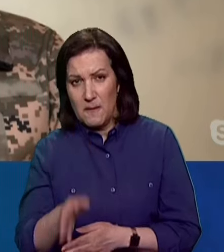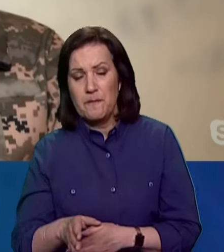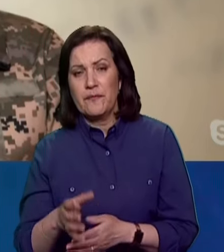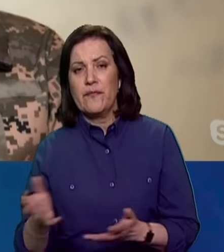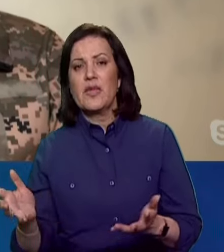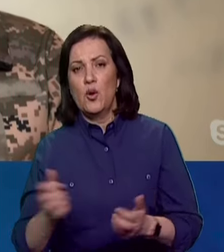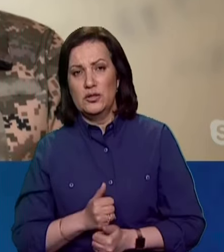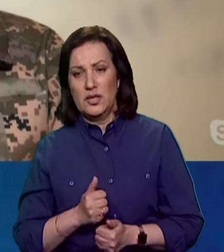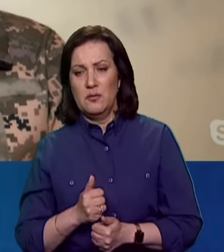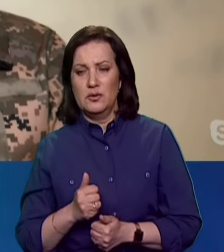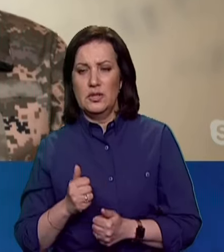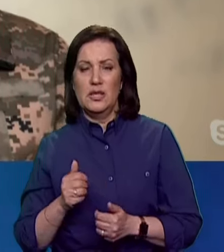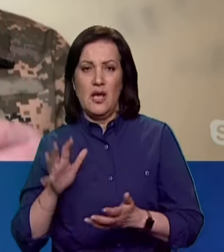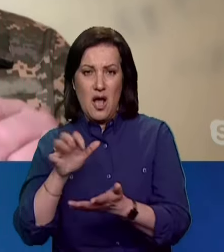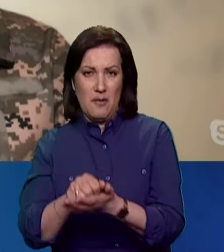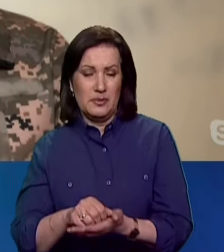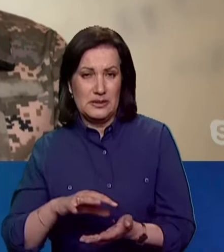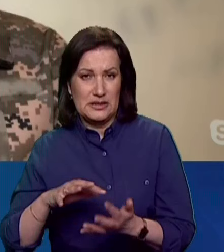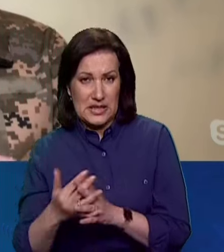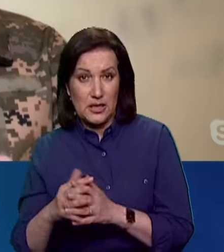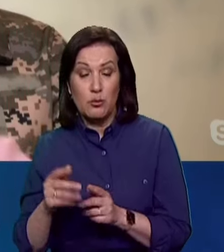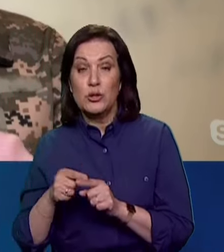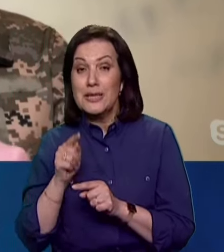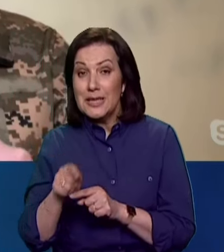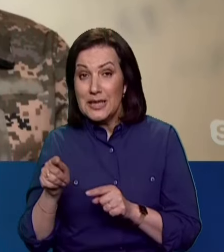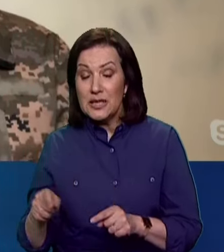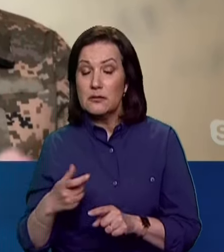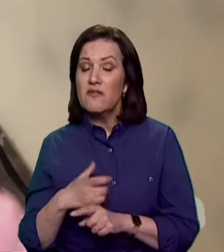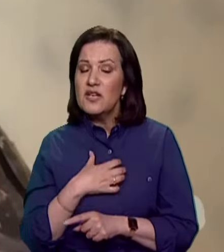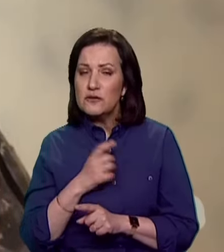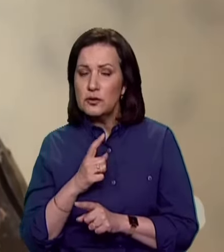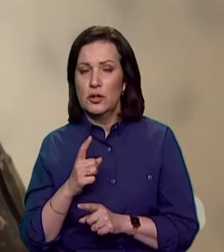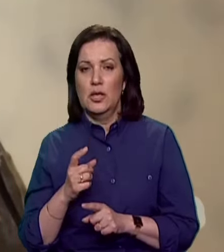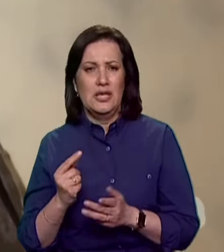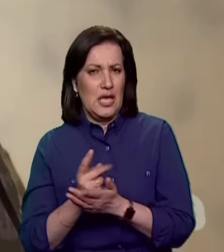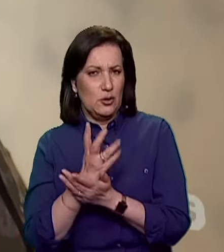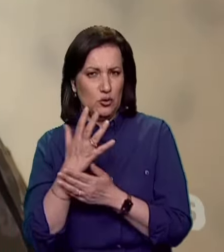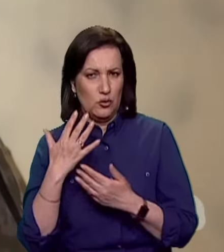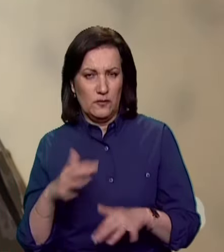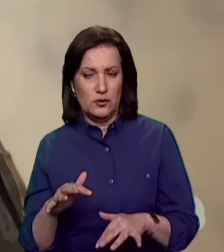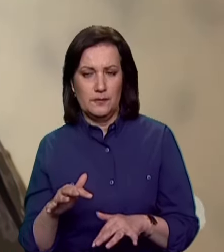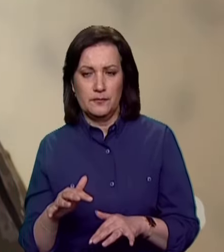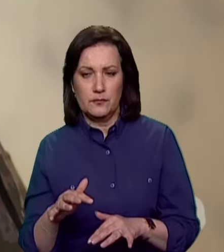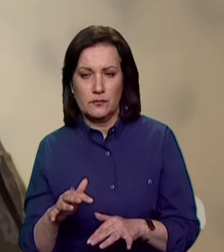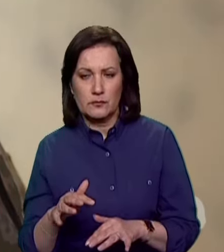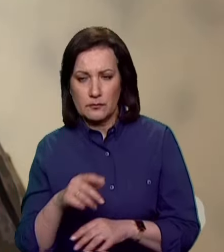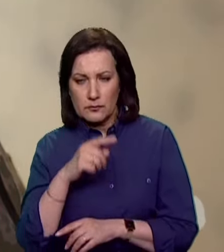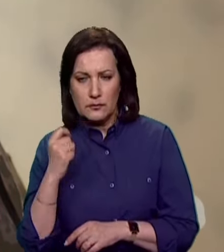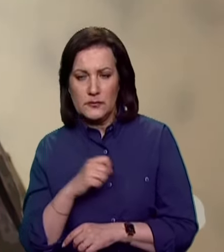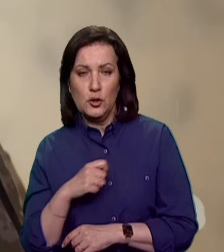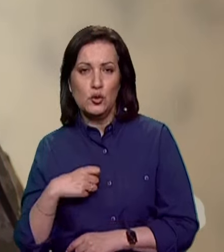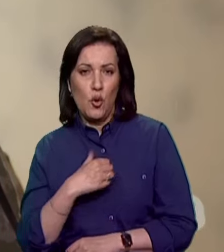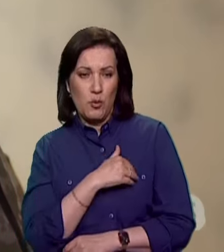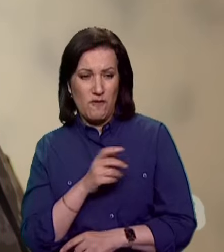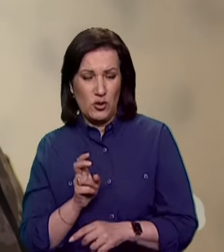й утримуватиме населені пункти. Причому ті, знаєте, що найважливіше, де вже неодноразово російські